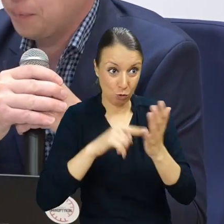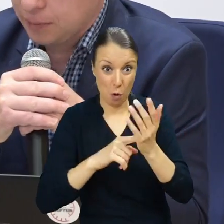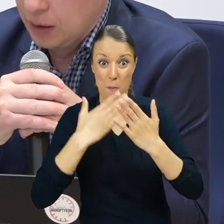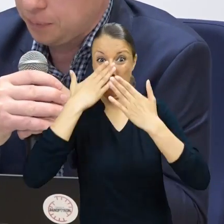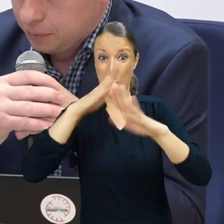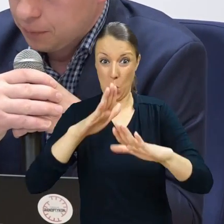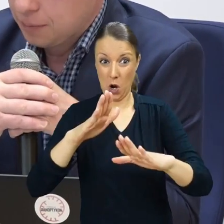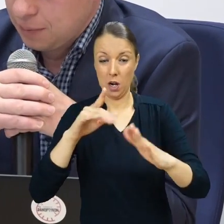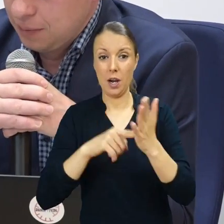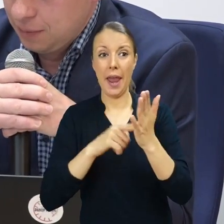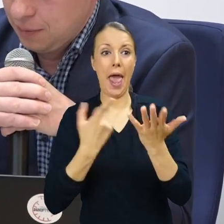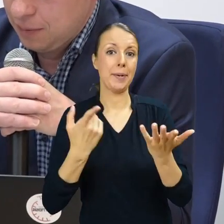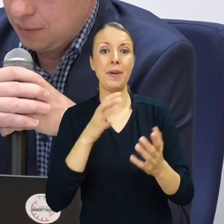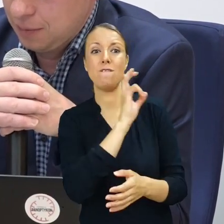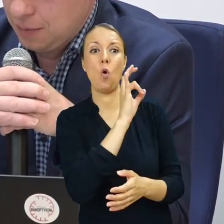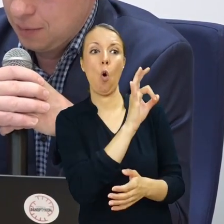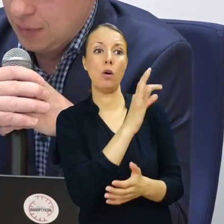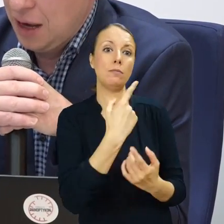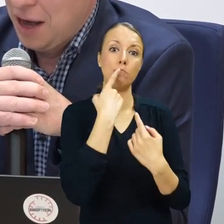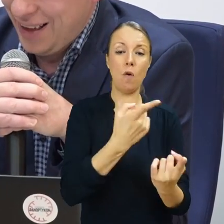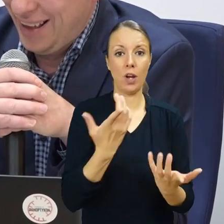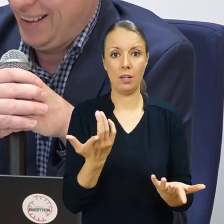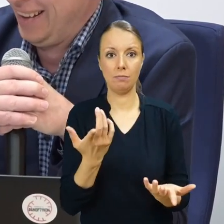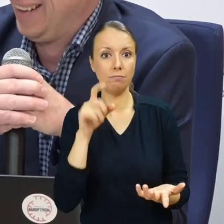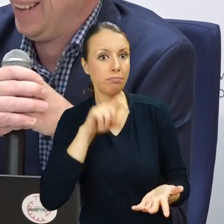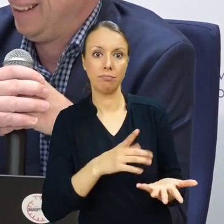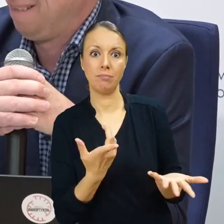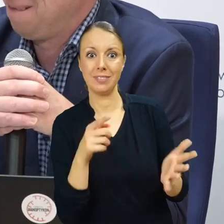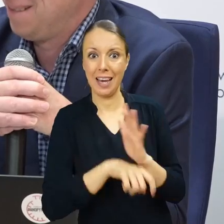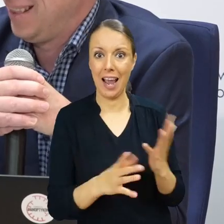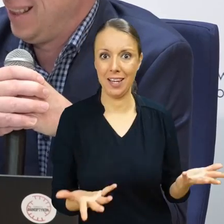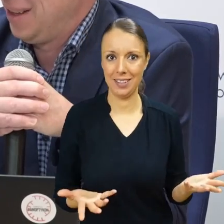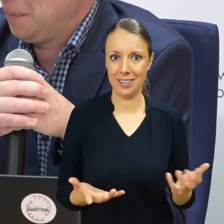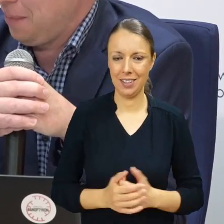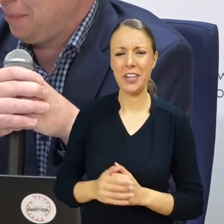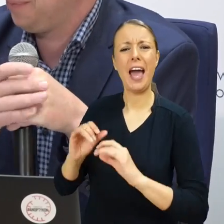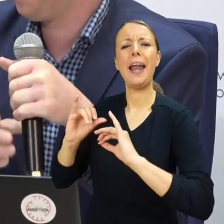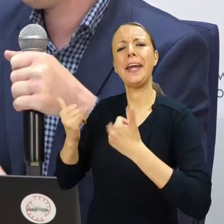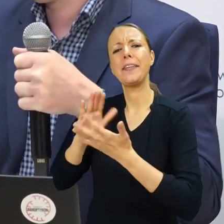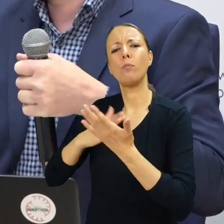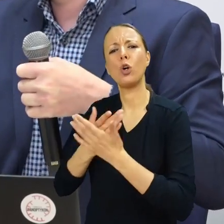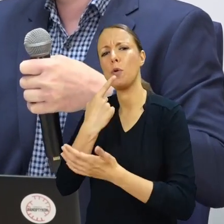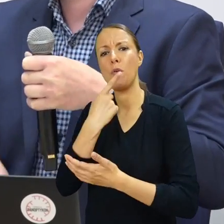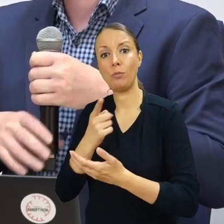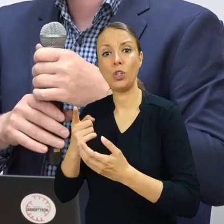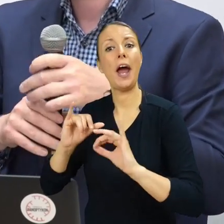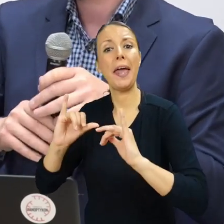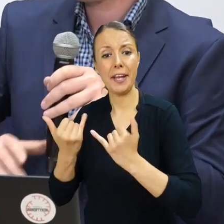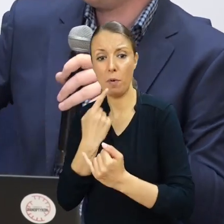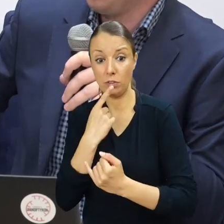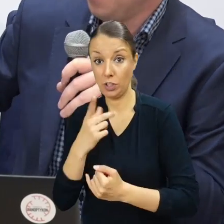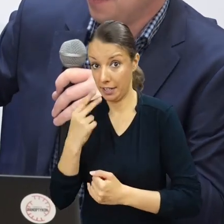to dochodzimy do kwestii, jak zagraża bezpieczeństwo. Czy w decyzji o odmowie w części dotyczącej uzasadnienia faktycznego